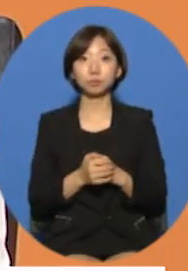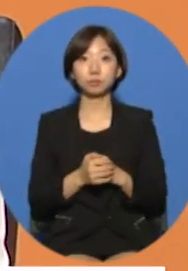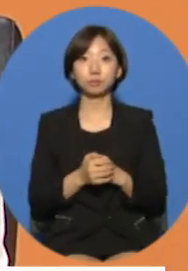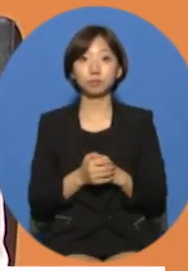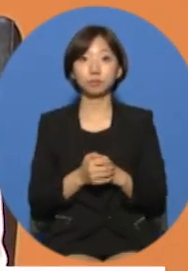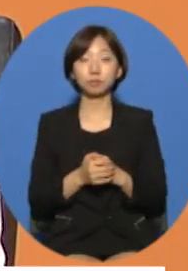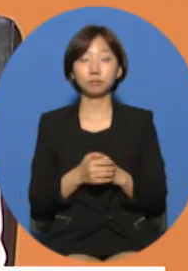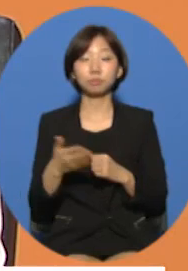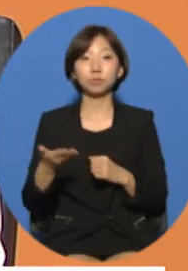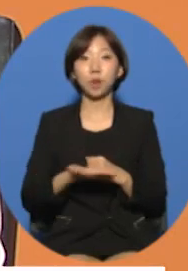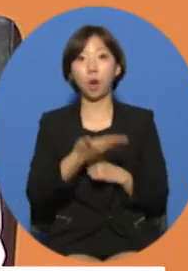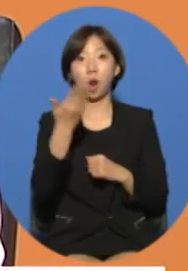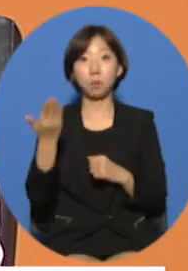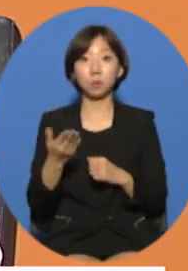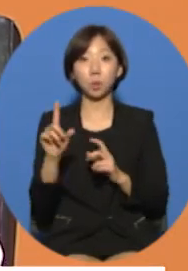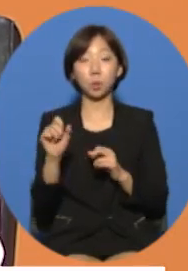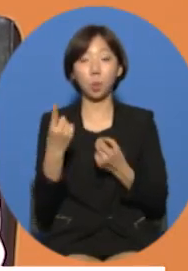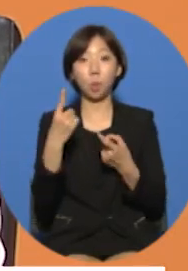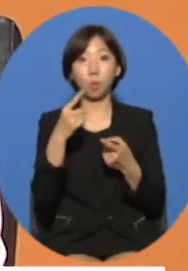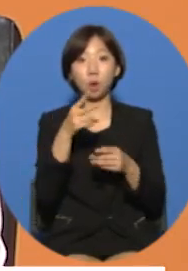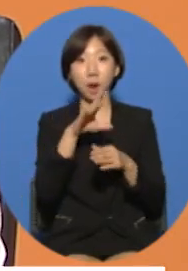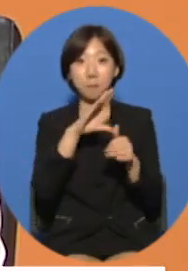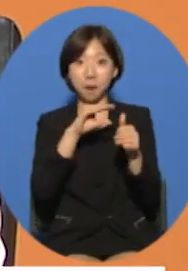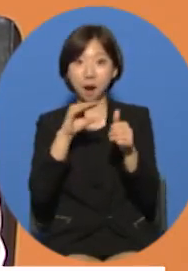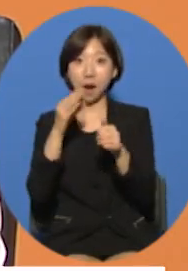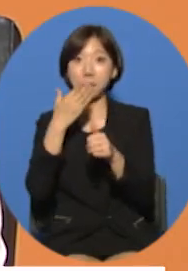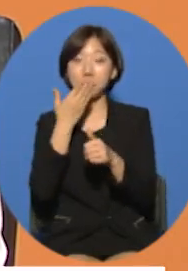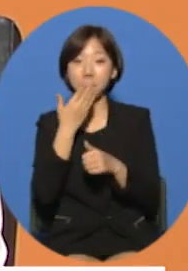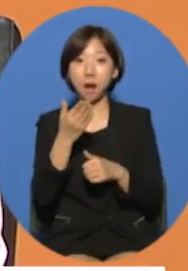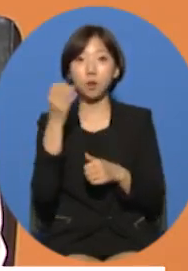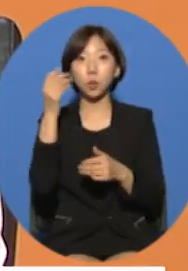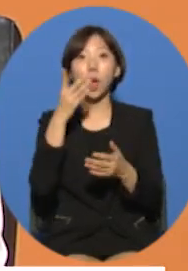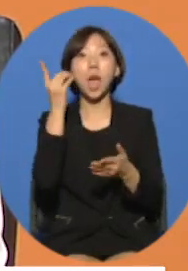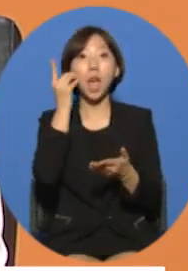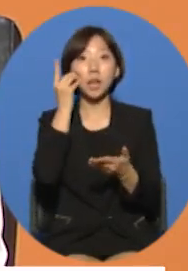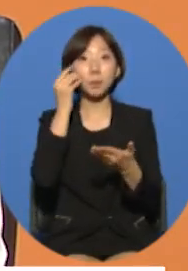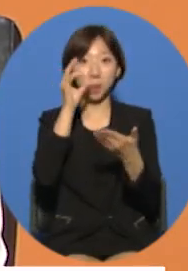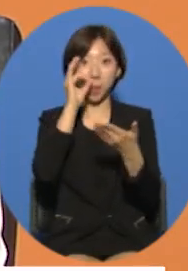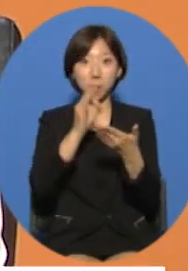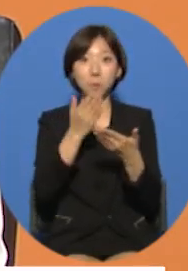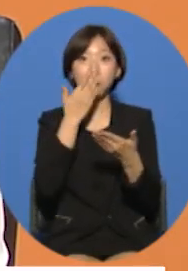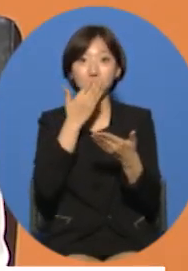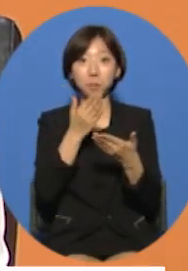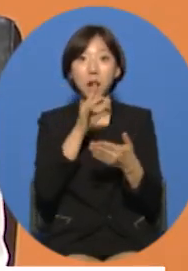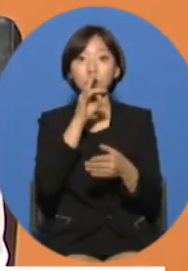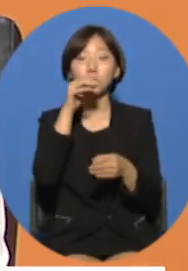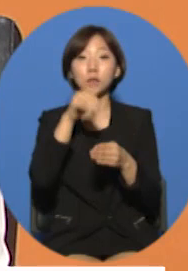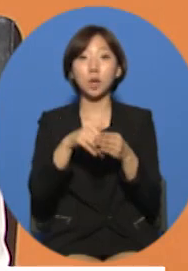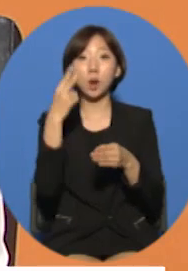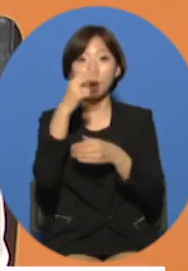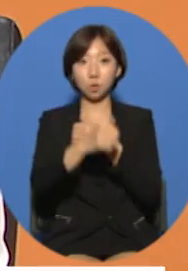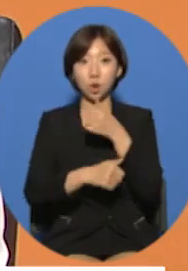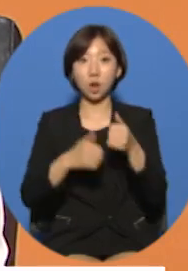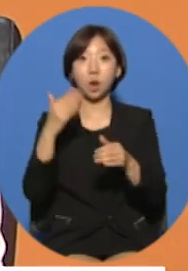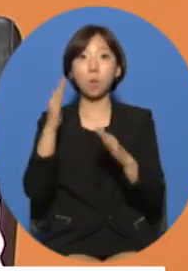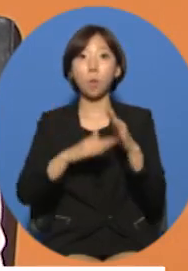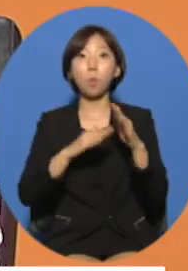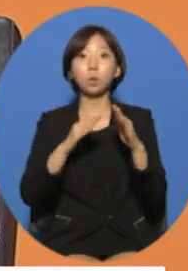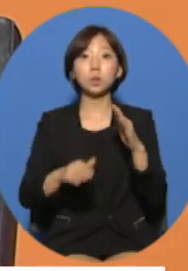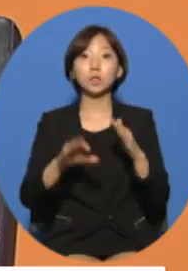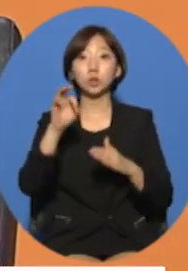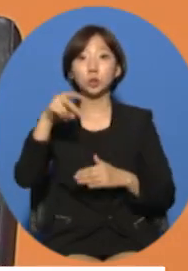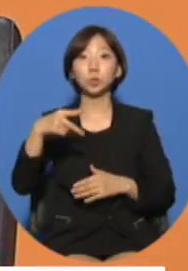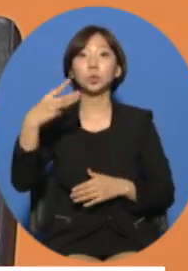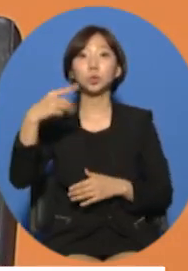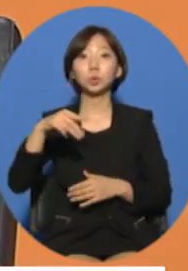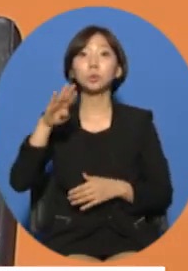www.liveNEC.tv로 여러분 생중계가 되고 있습니다. 그리고 모바일로도 시청이 가능하고요. 중앙선거관리위원회 공식 유튜브